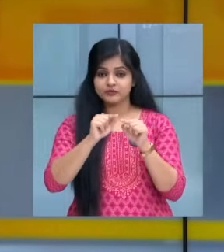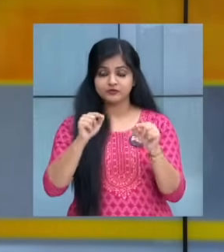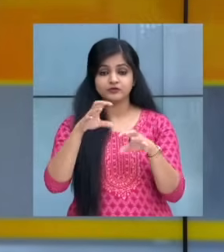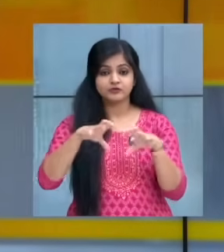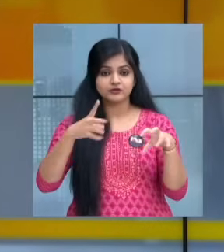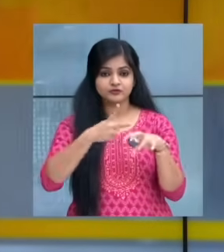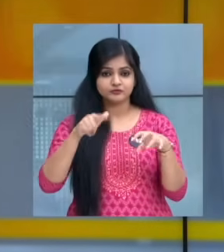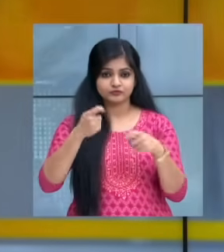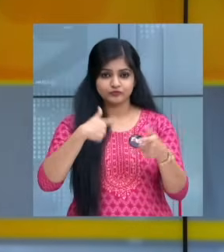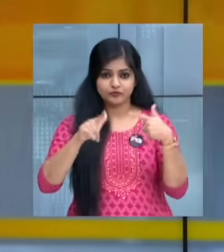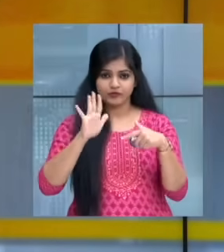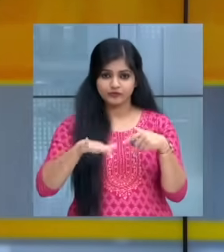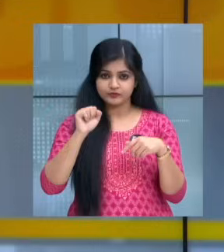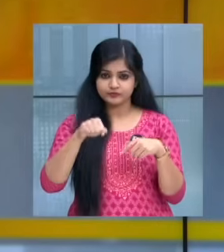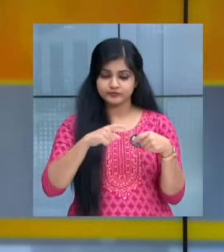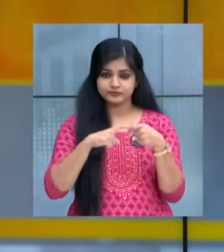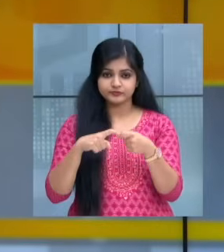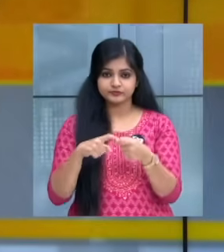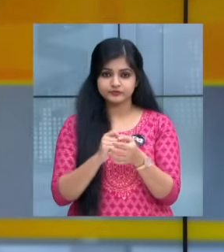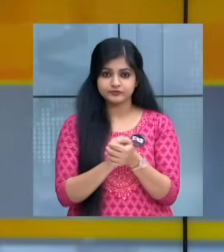സാധനങ്ങൾ ലഭിക്കും എന്നതാണോ?